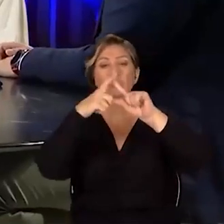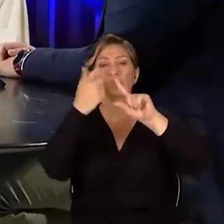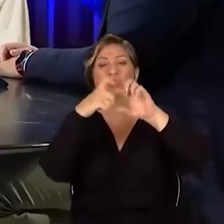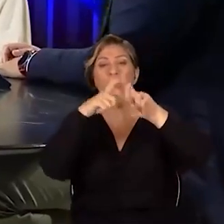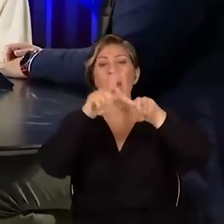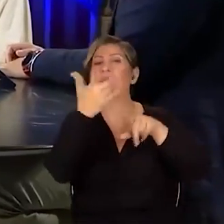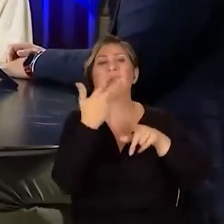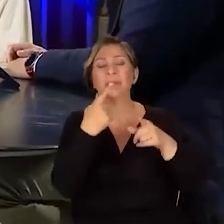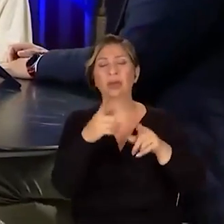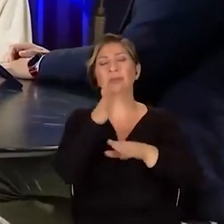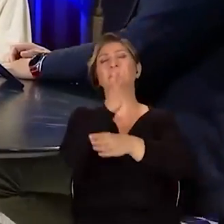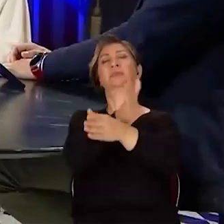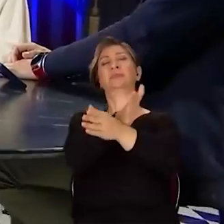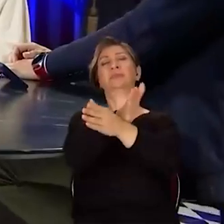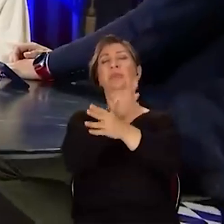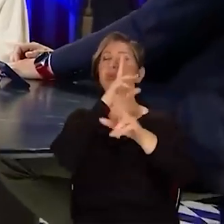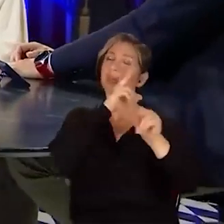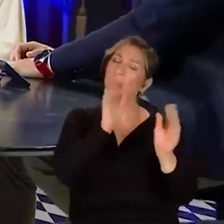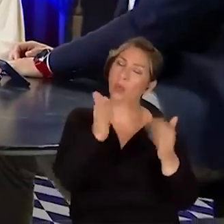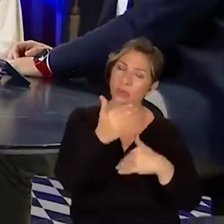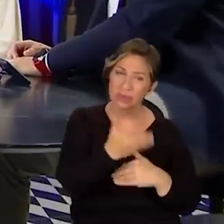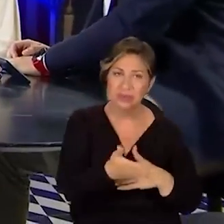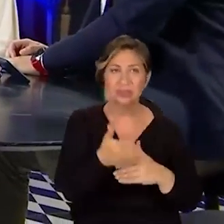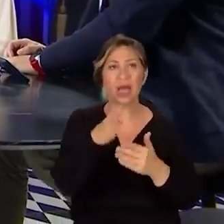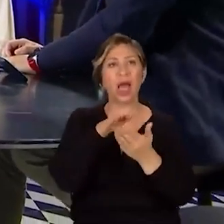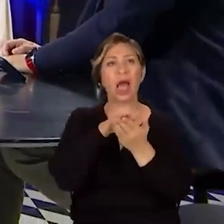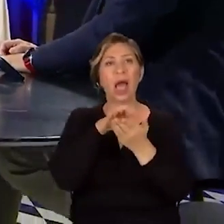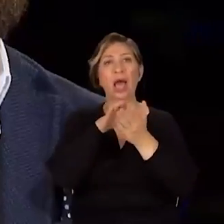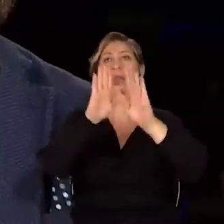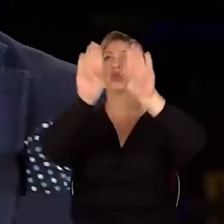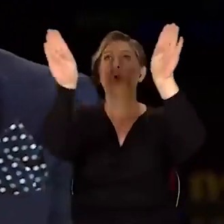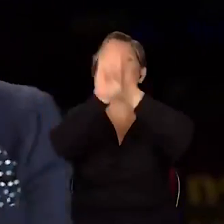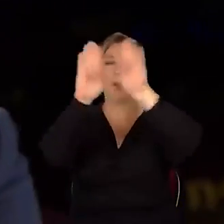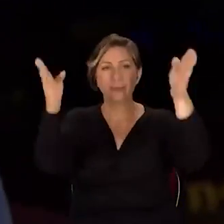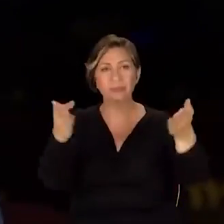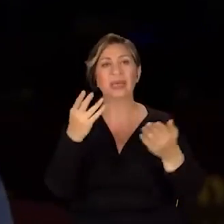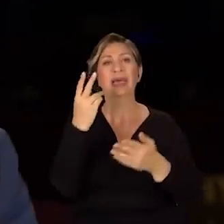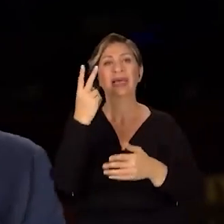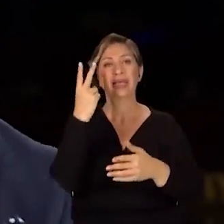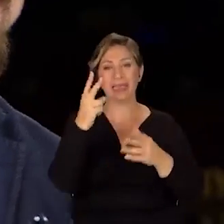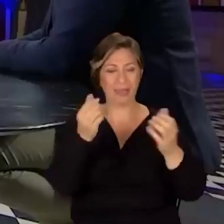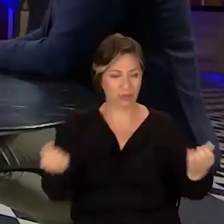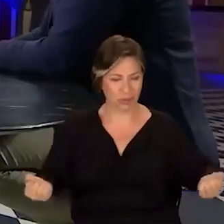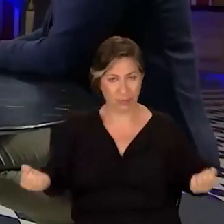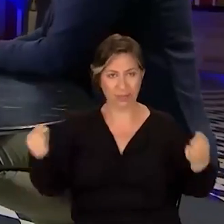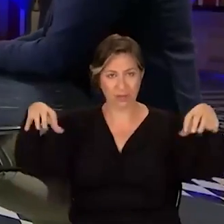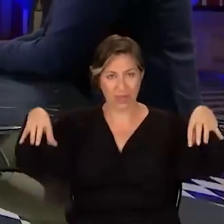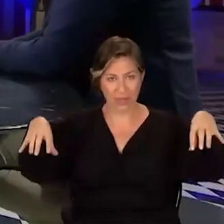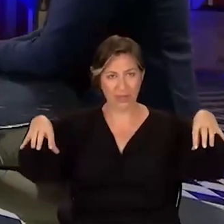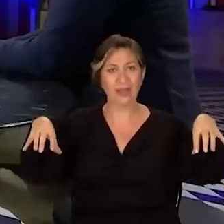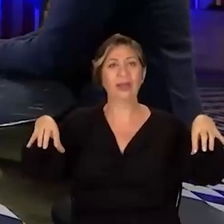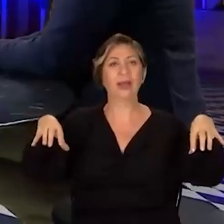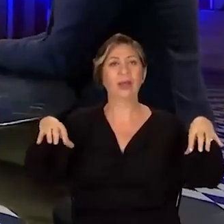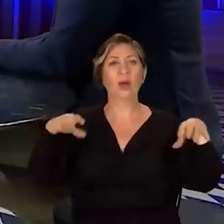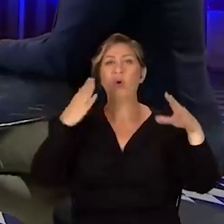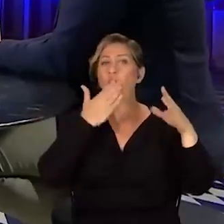gerekiyor. Evet. Yani yatak odası, yatak odasının ayak ucunda giysi dolabı, iki tane komodin, oradaki